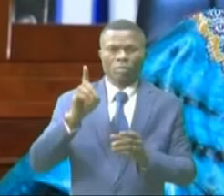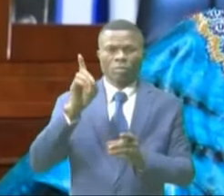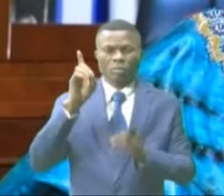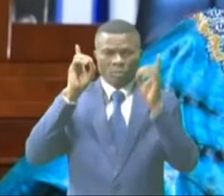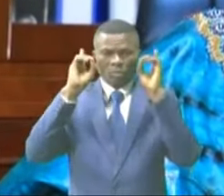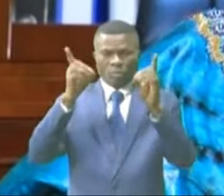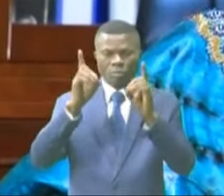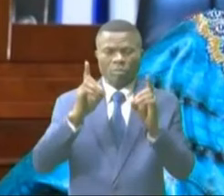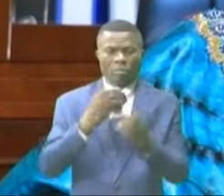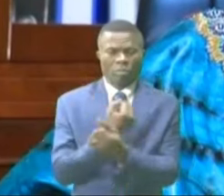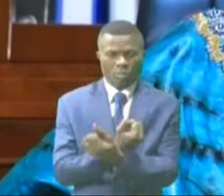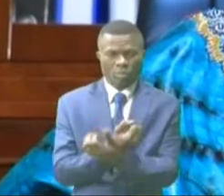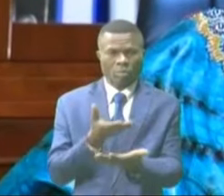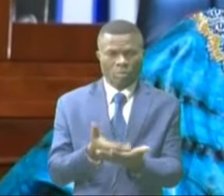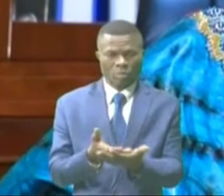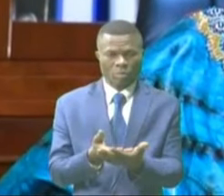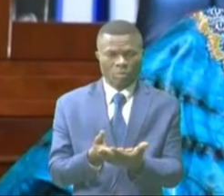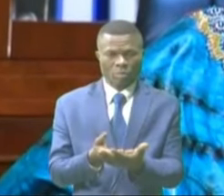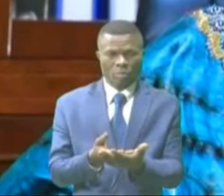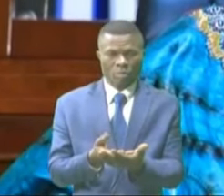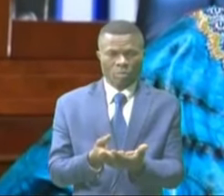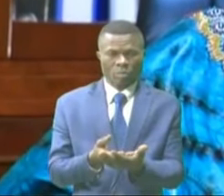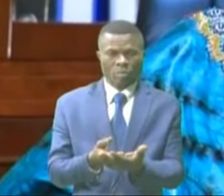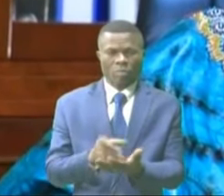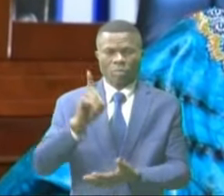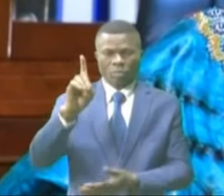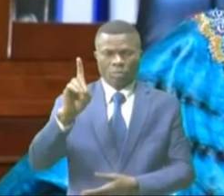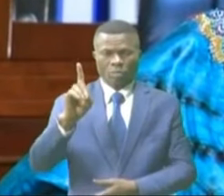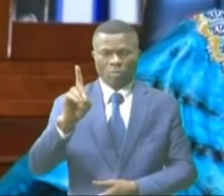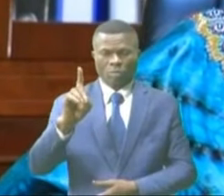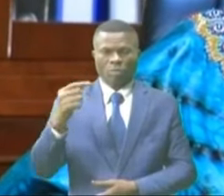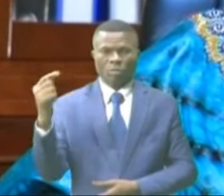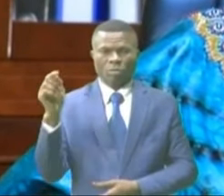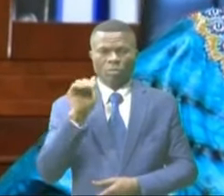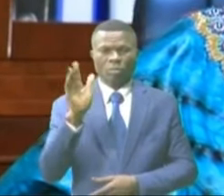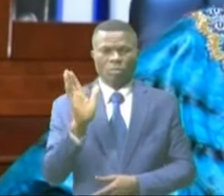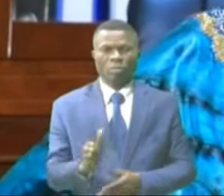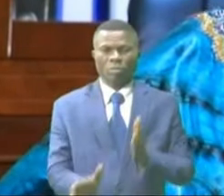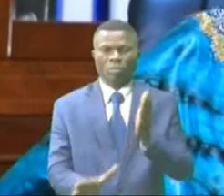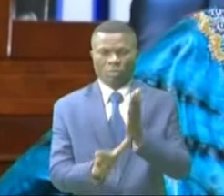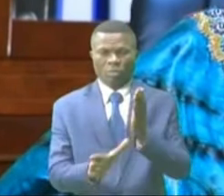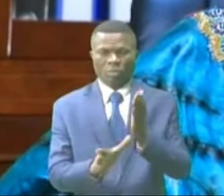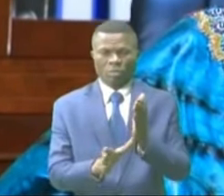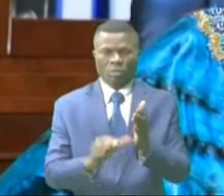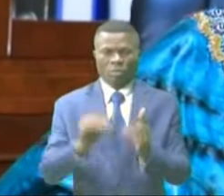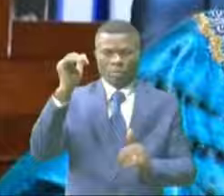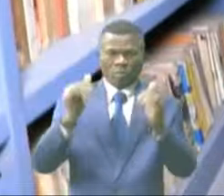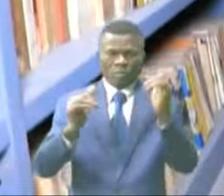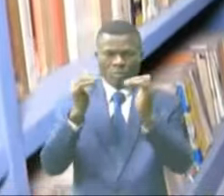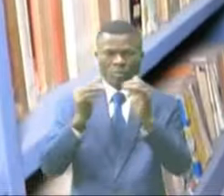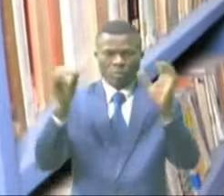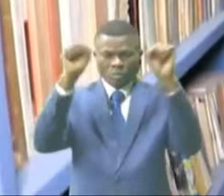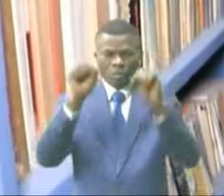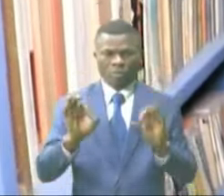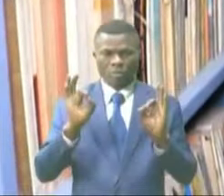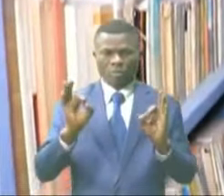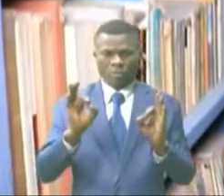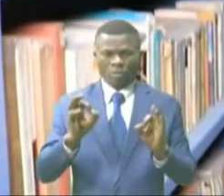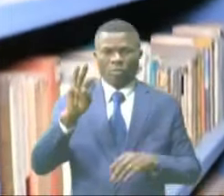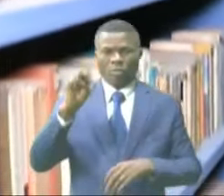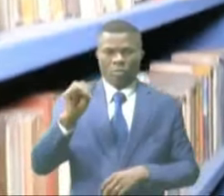de discipline. Le DA qui est aujourd'hui l'équivalent dans le nouveau système du